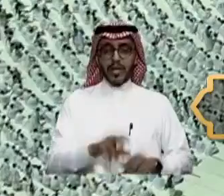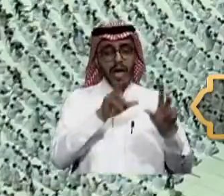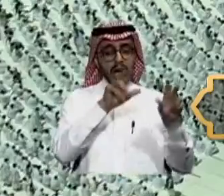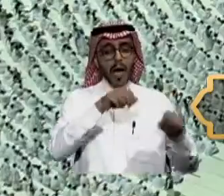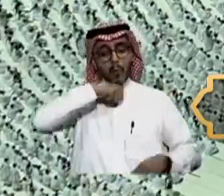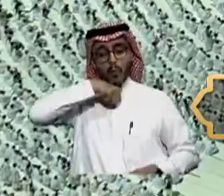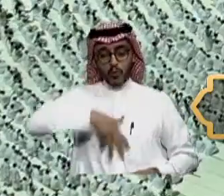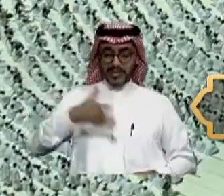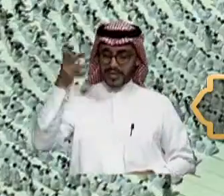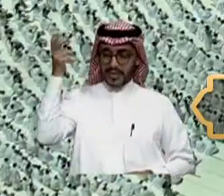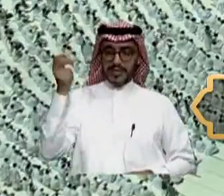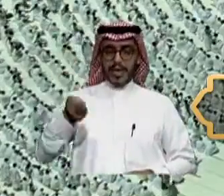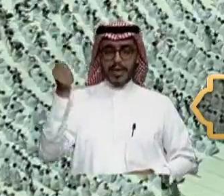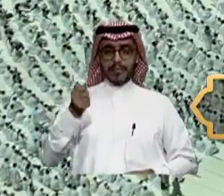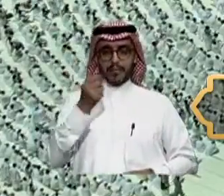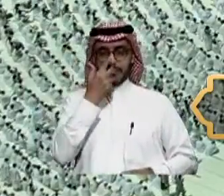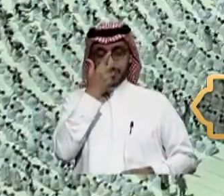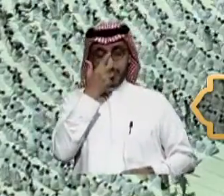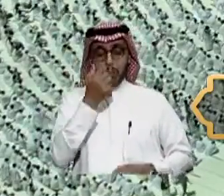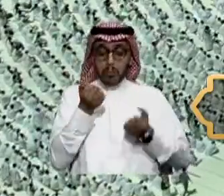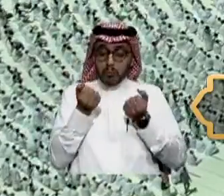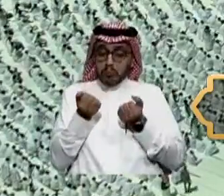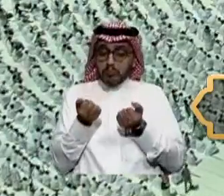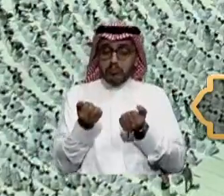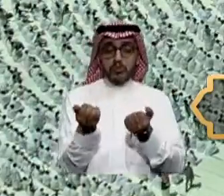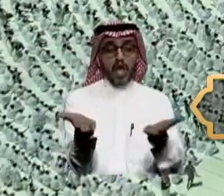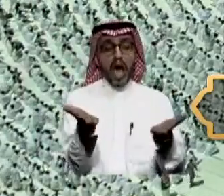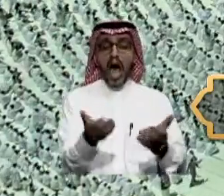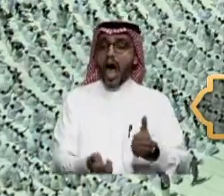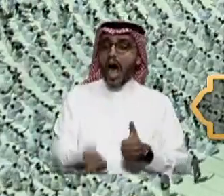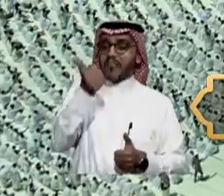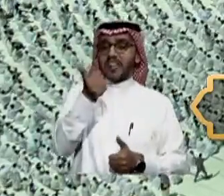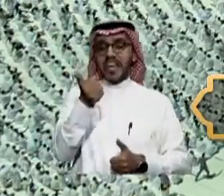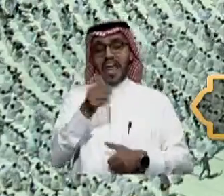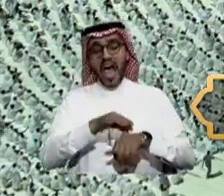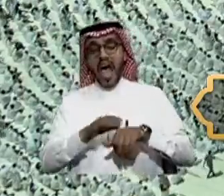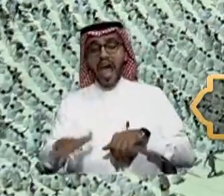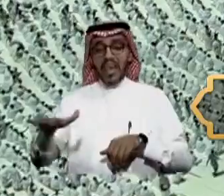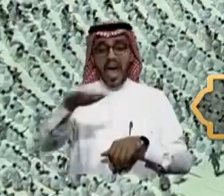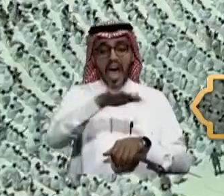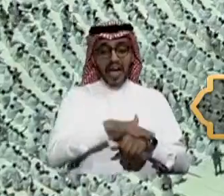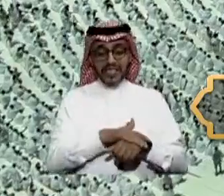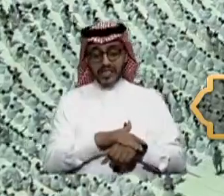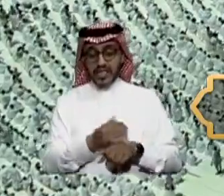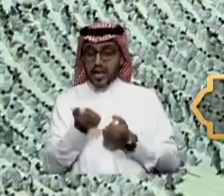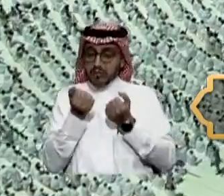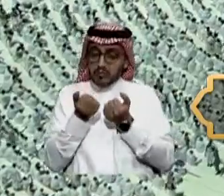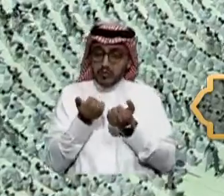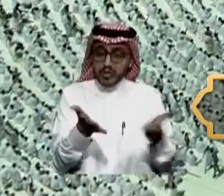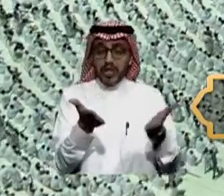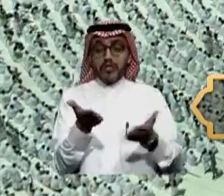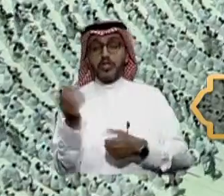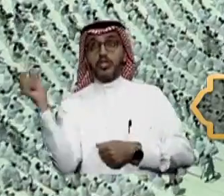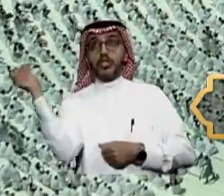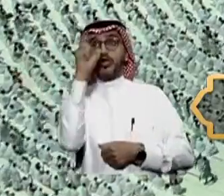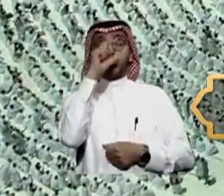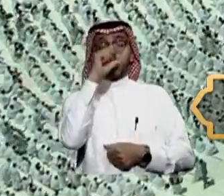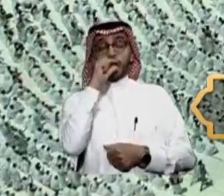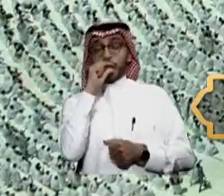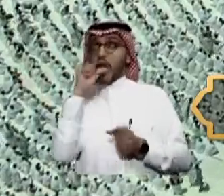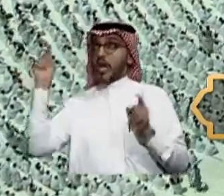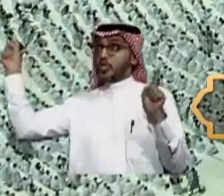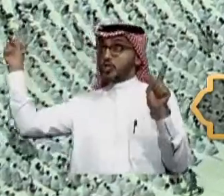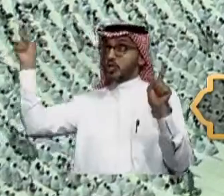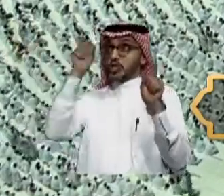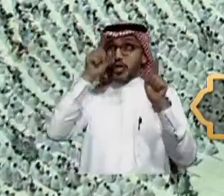النبي صلى الله عليه وسلم اجود الناس بالخير وكان اجود ما يكون في رمضان حين